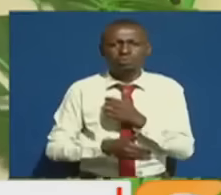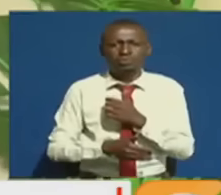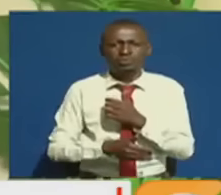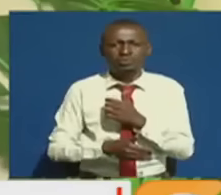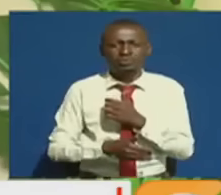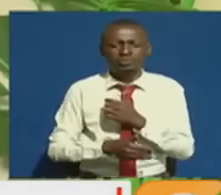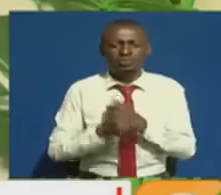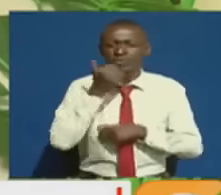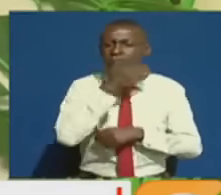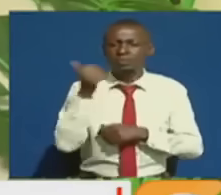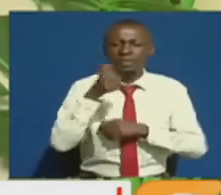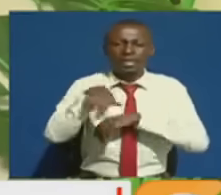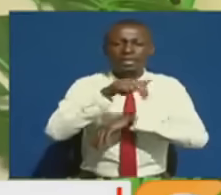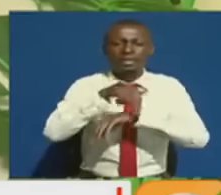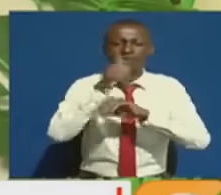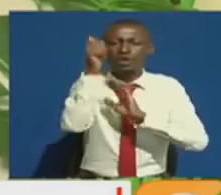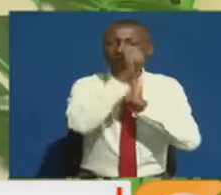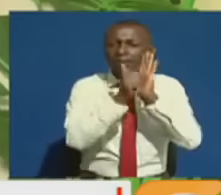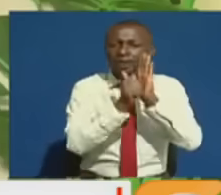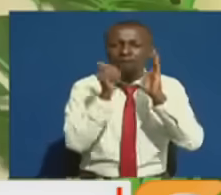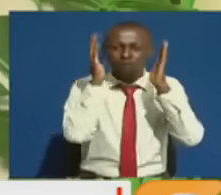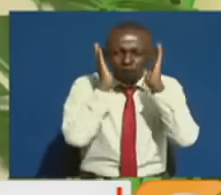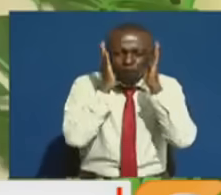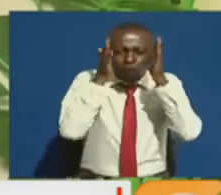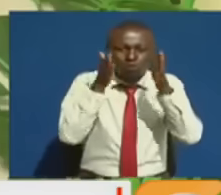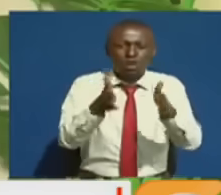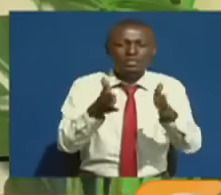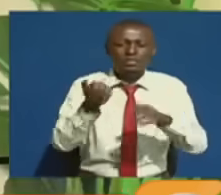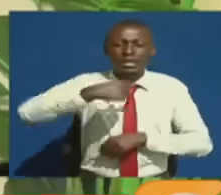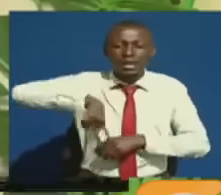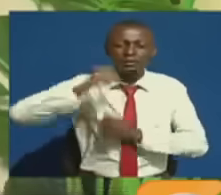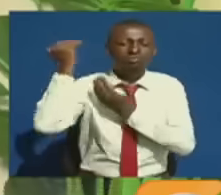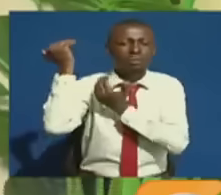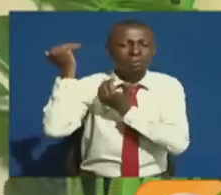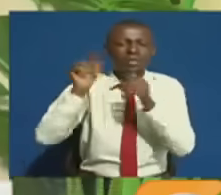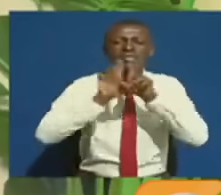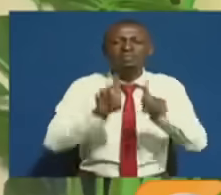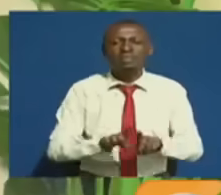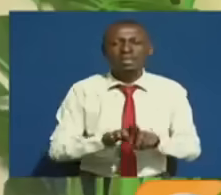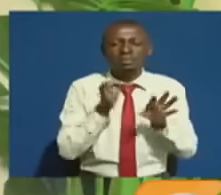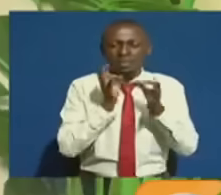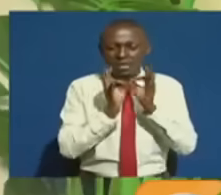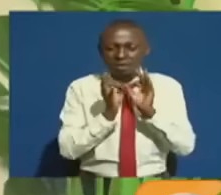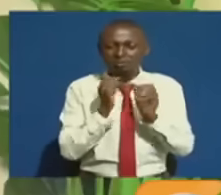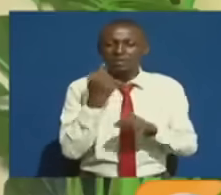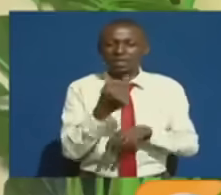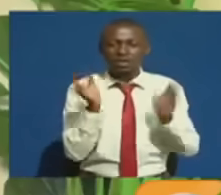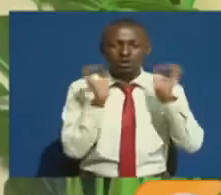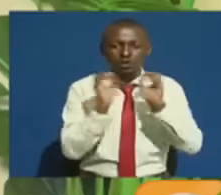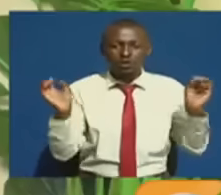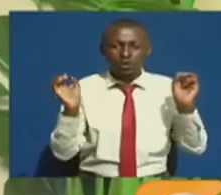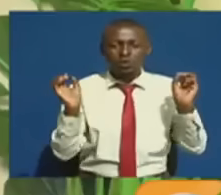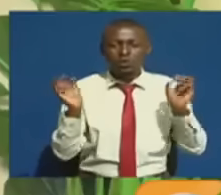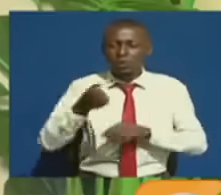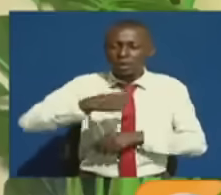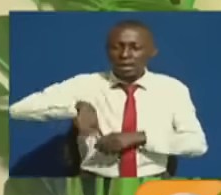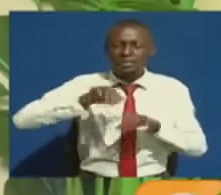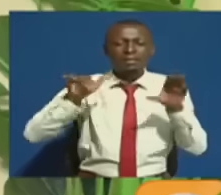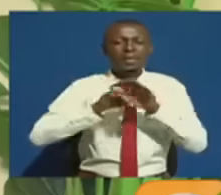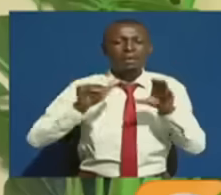and focus on his national agenda. We really expect that, because if then he doesn't, then the members will tell